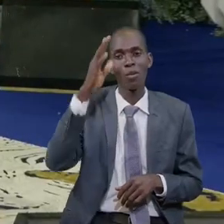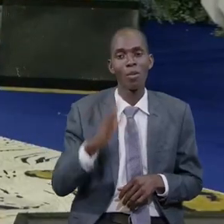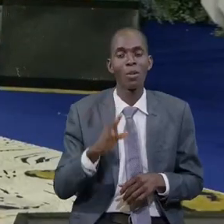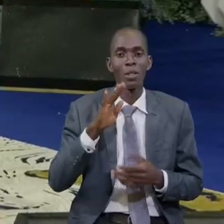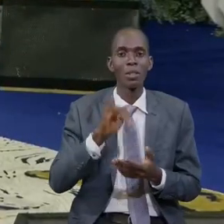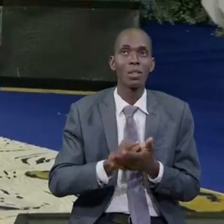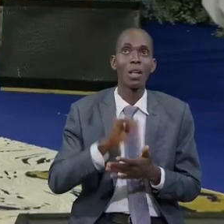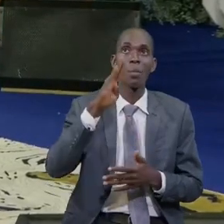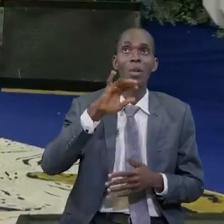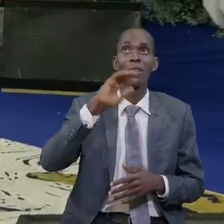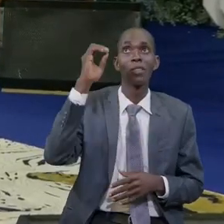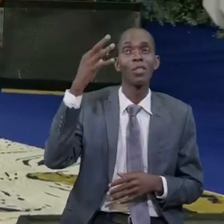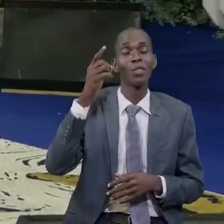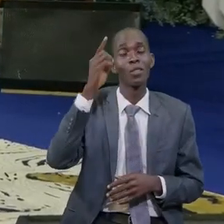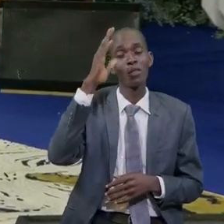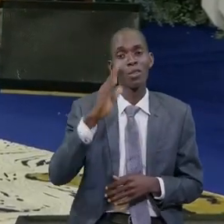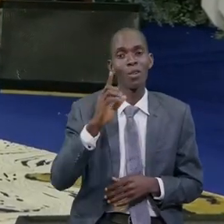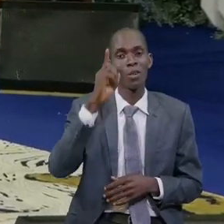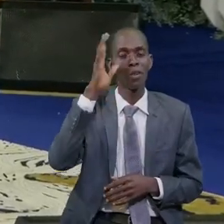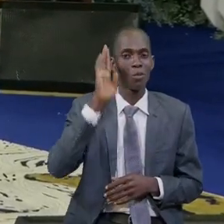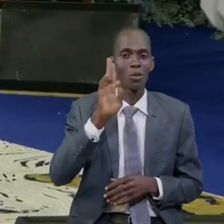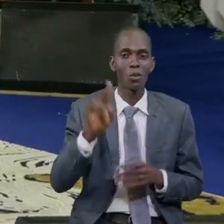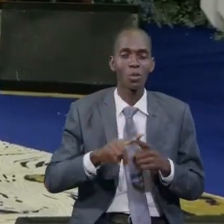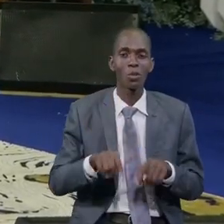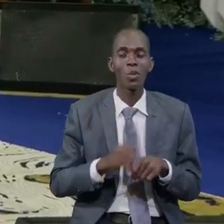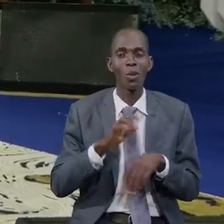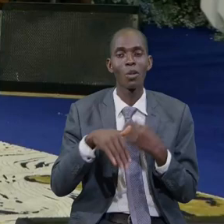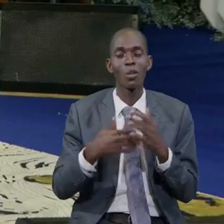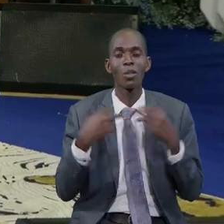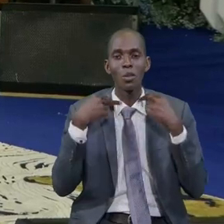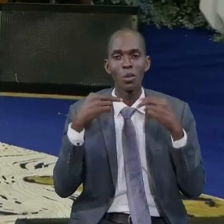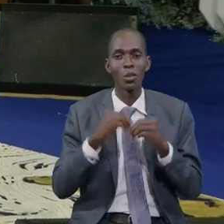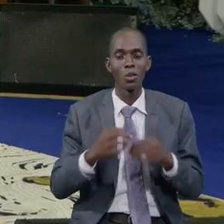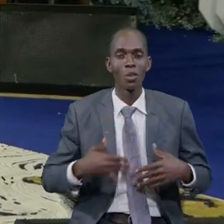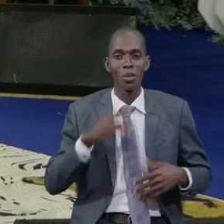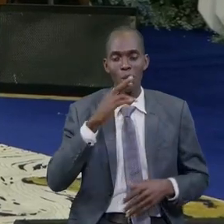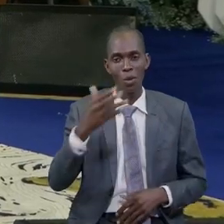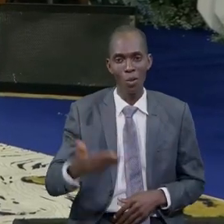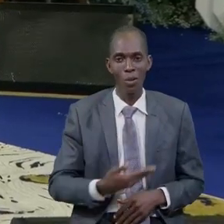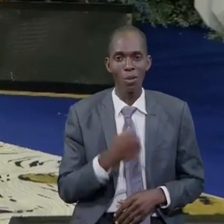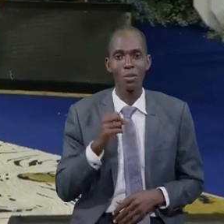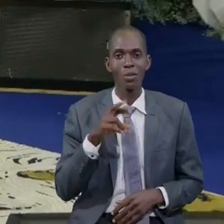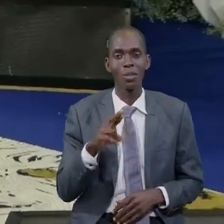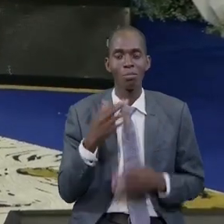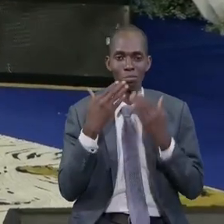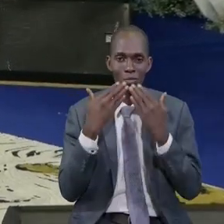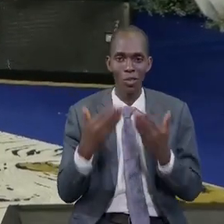qui, par la grâce de Dieu, Dieu va utiliser pour briser tous les jougs de ta vie. Soyez les bienvenus, pasteur.